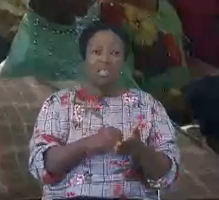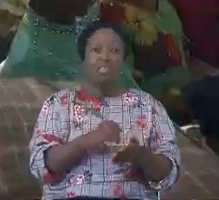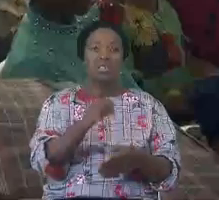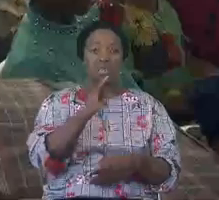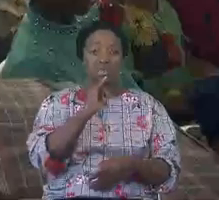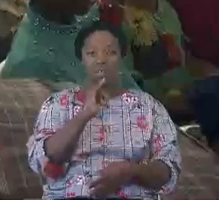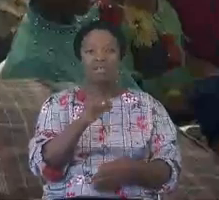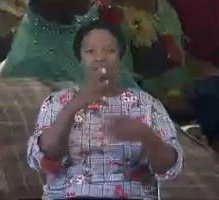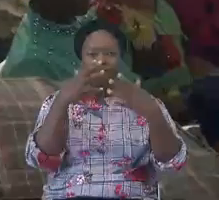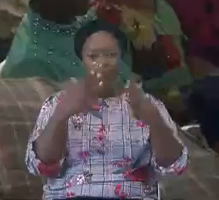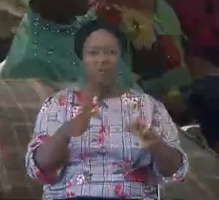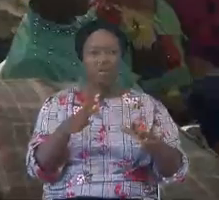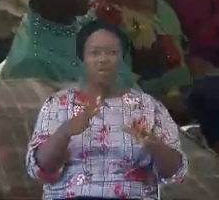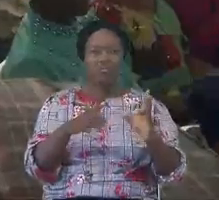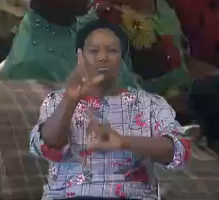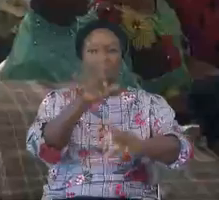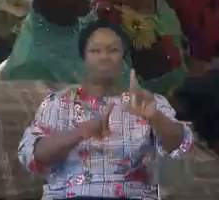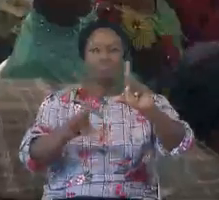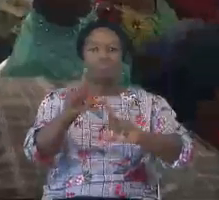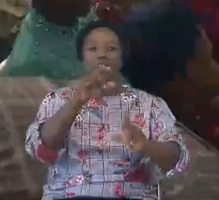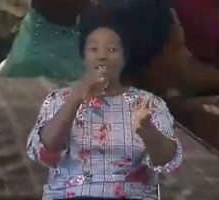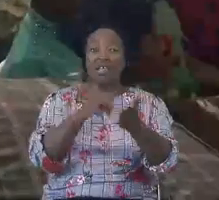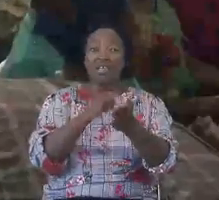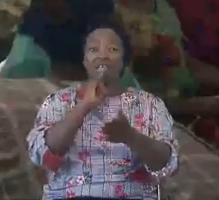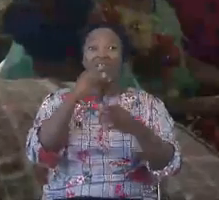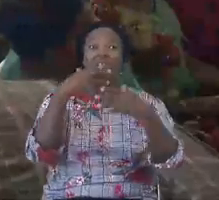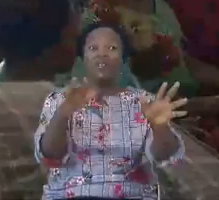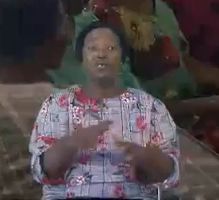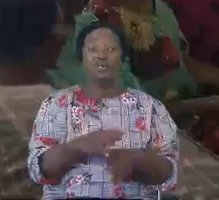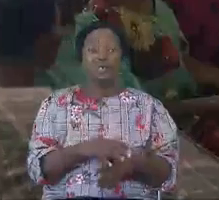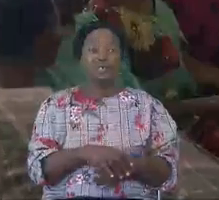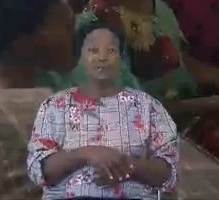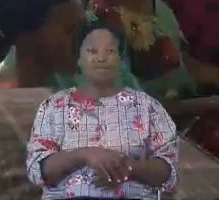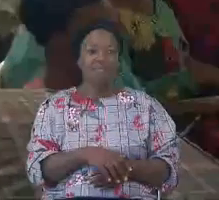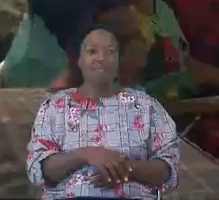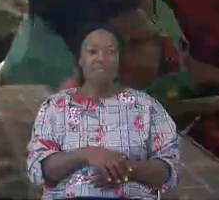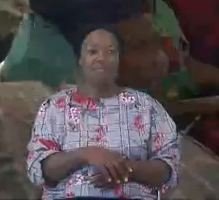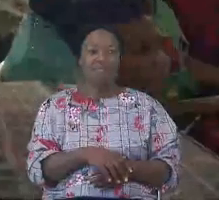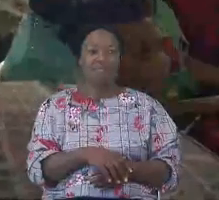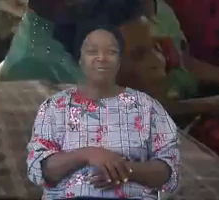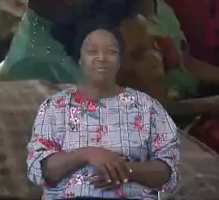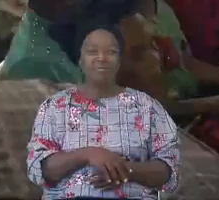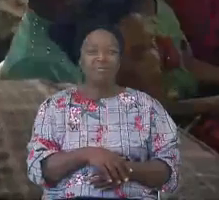il dit, tout est accompli. Quelqu'un crie, tout